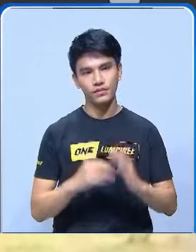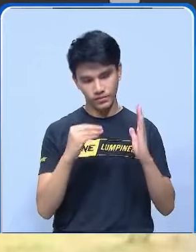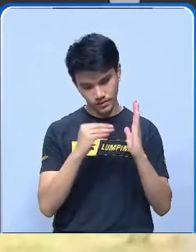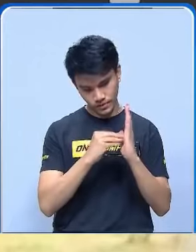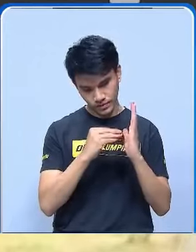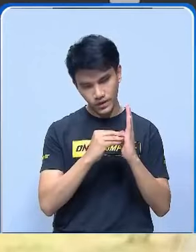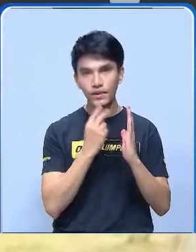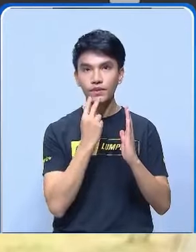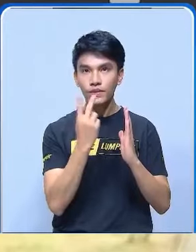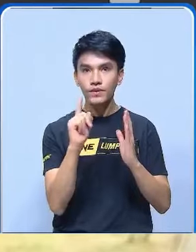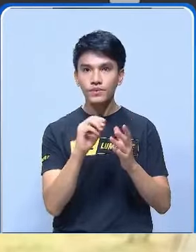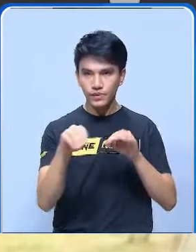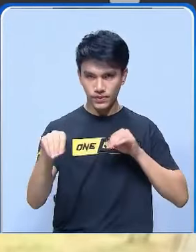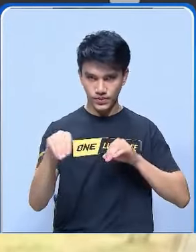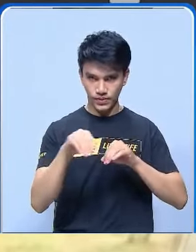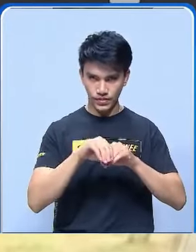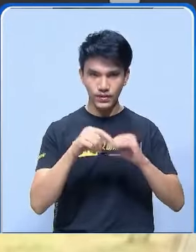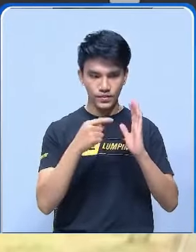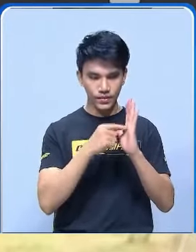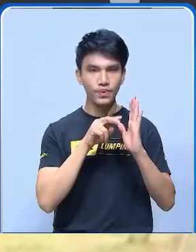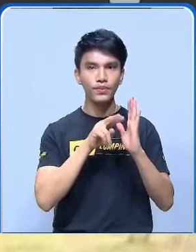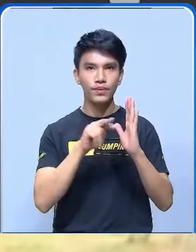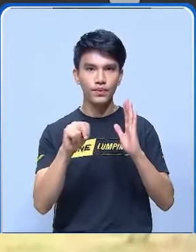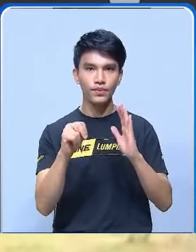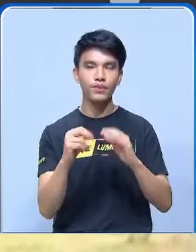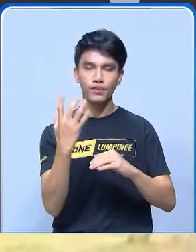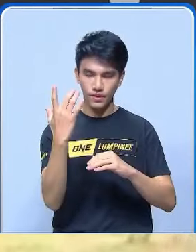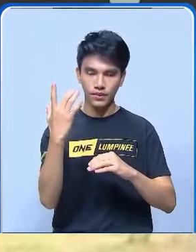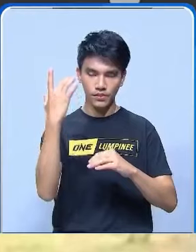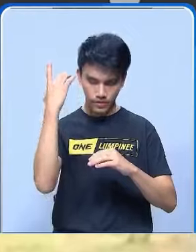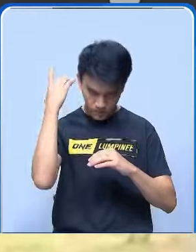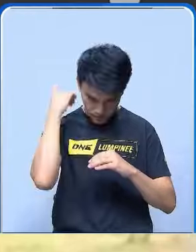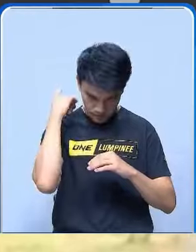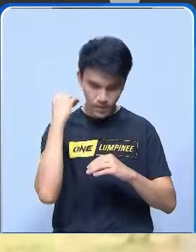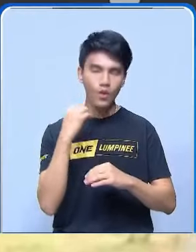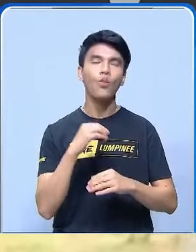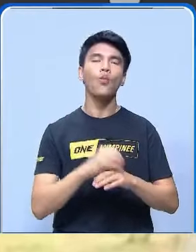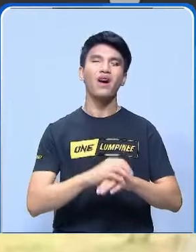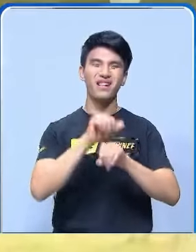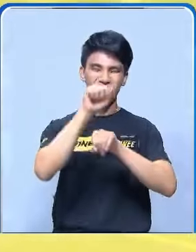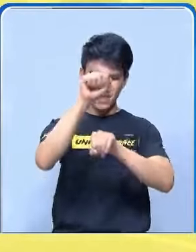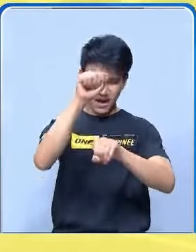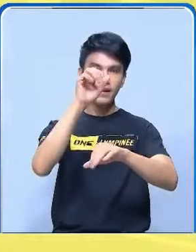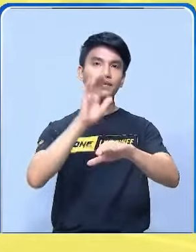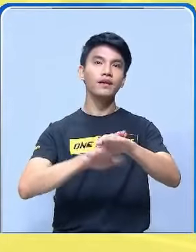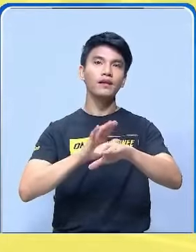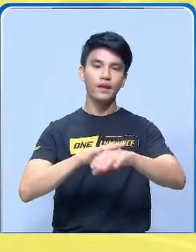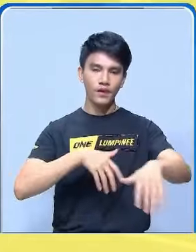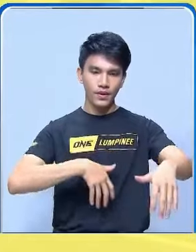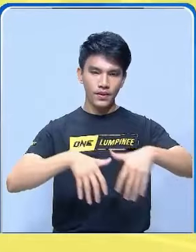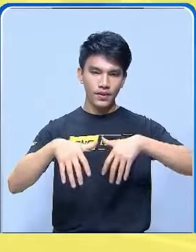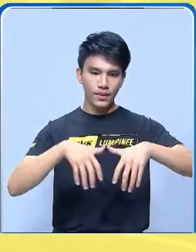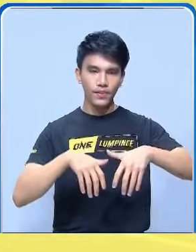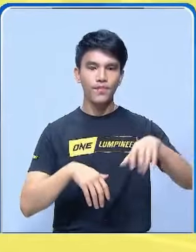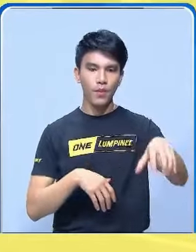ขยับเข้ามาใกล้ๆอย่างนนทบุรีเองเมื่อวานนี้ทางจังหวัดเขาออกหนังสือแจ้งเตือน30ชุมชนพื้นที่เสี่ยงน้ำล้นต